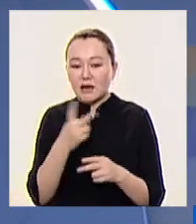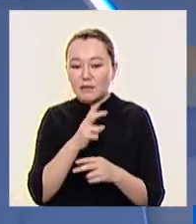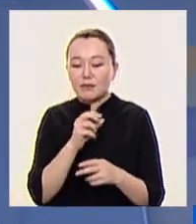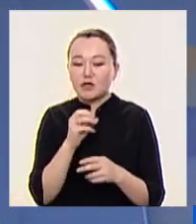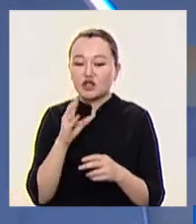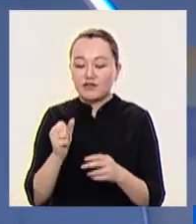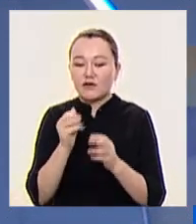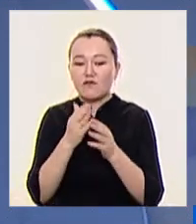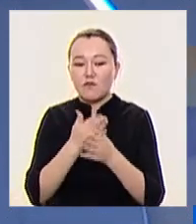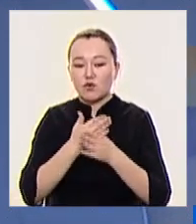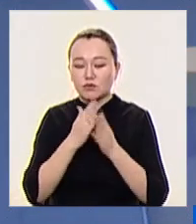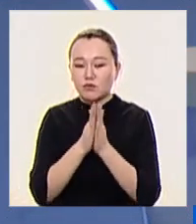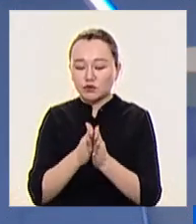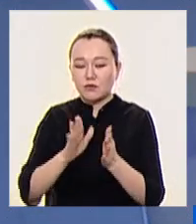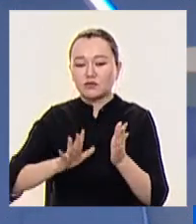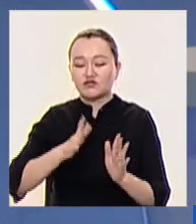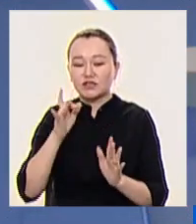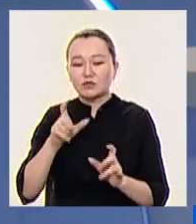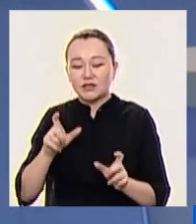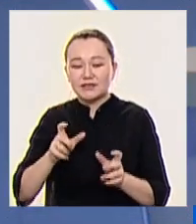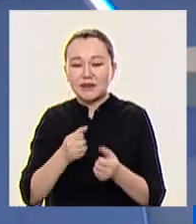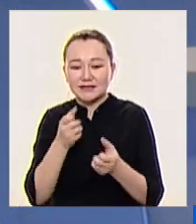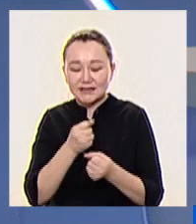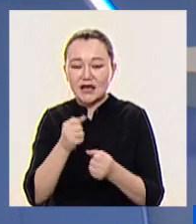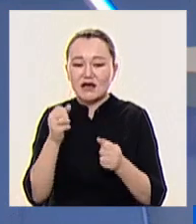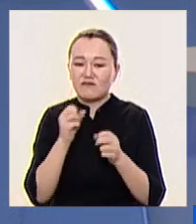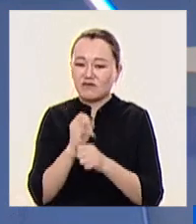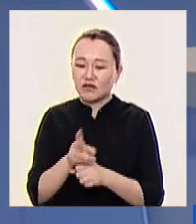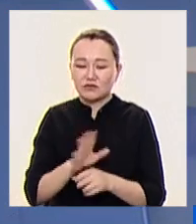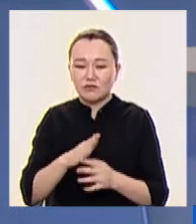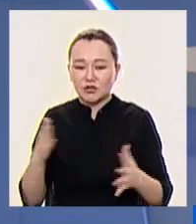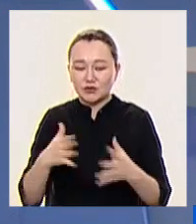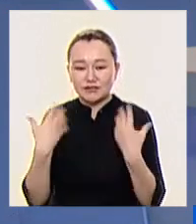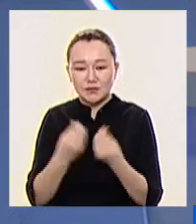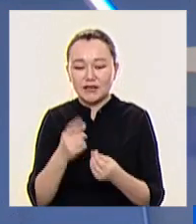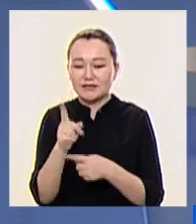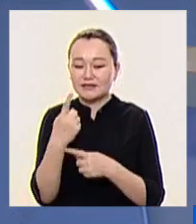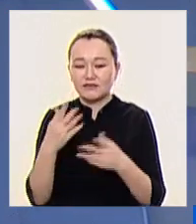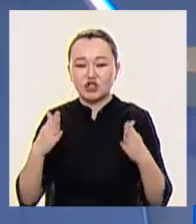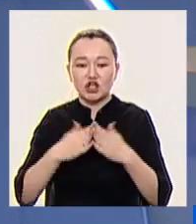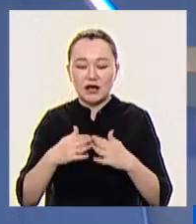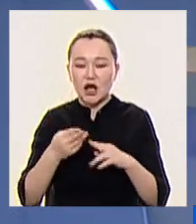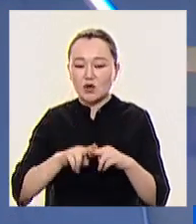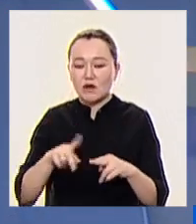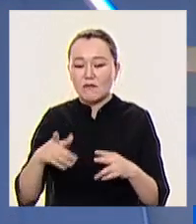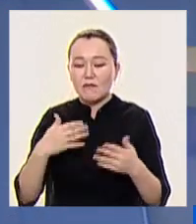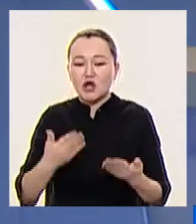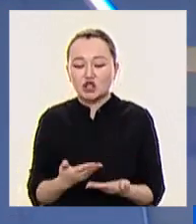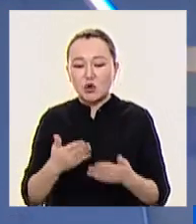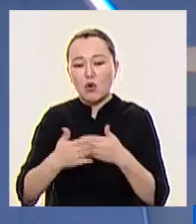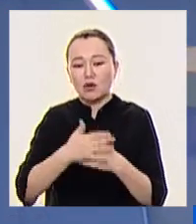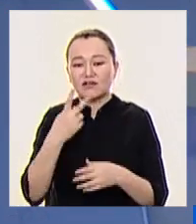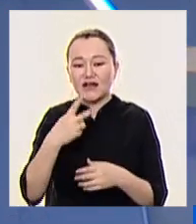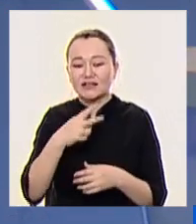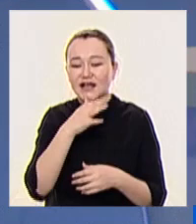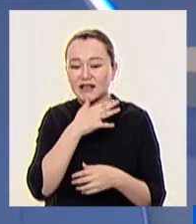о помощи. Экс-спасатели умоляют не выселять их большую семью из единственного жилья, в котором они прожили около 20